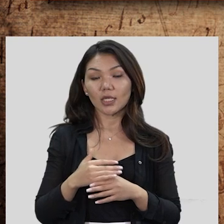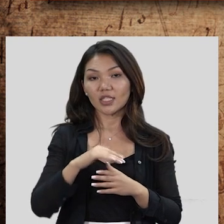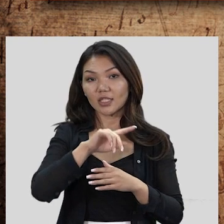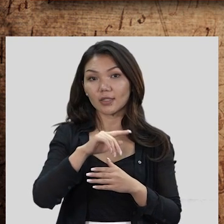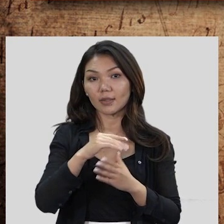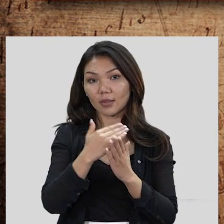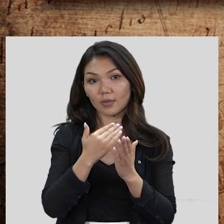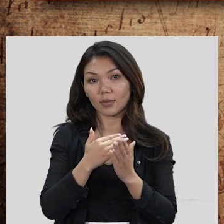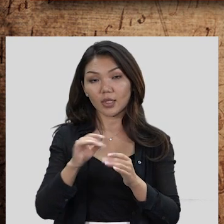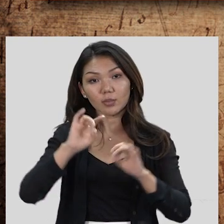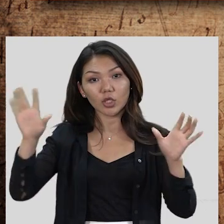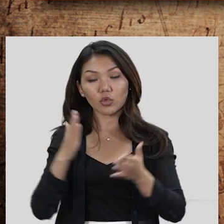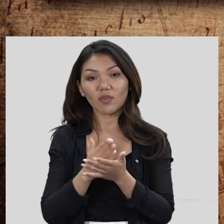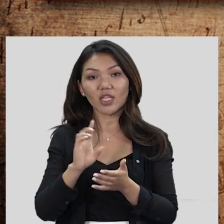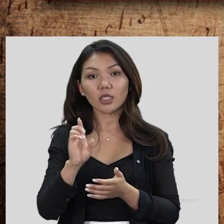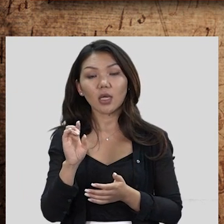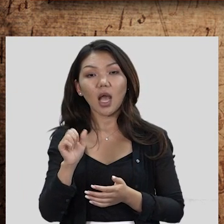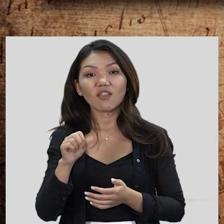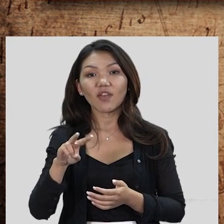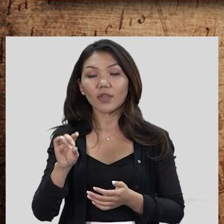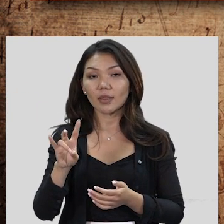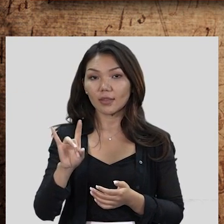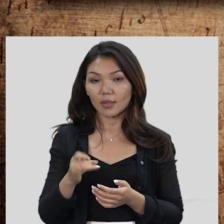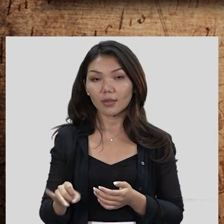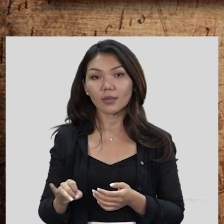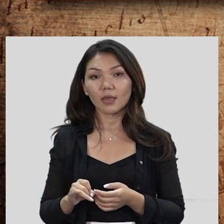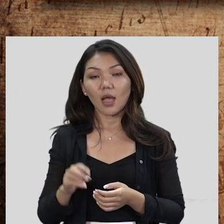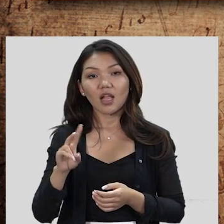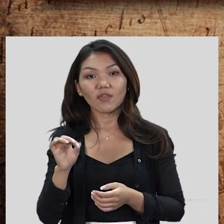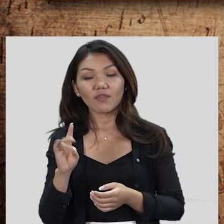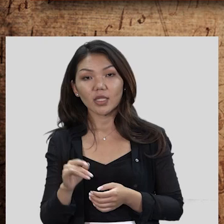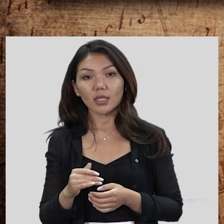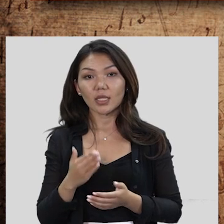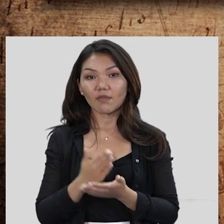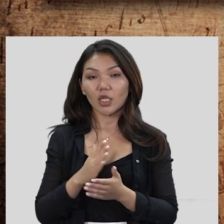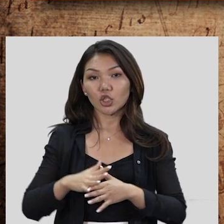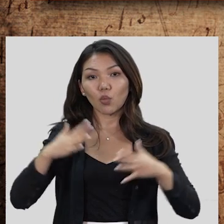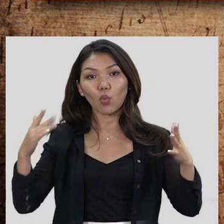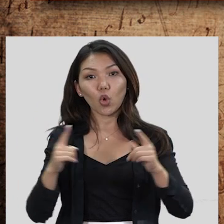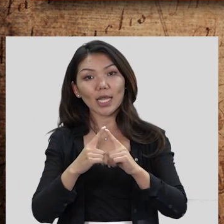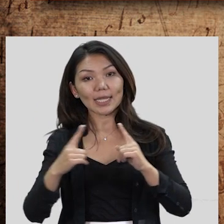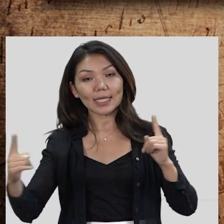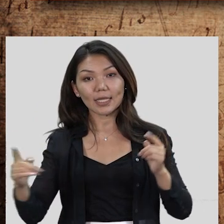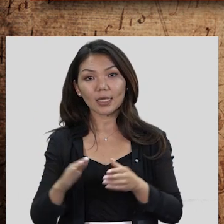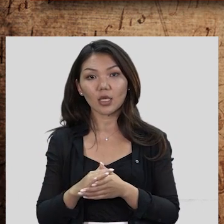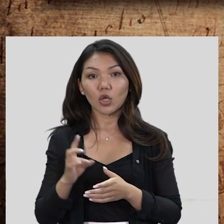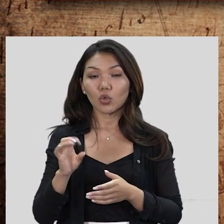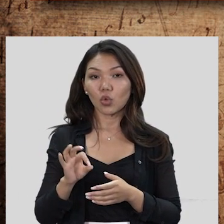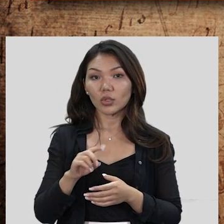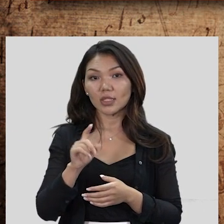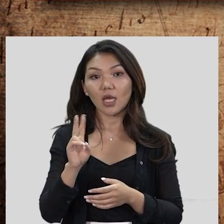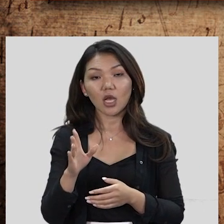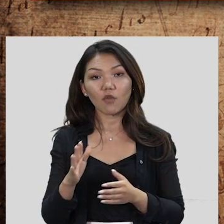соответствует определенному звуку алфавитный текст гораздо длиннее иероглифического однако знаков нам сотни раз меньше потому что